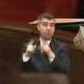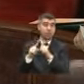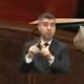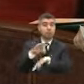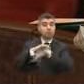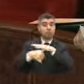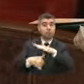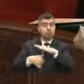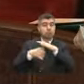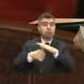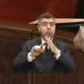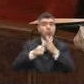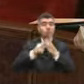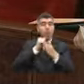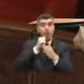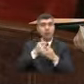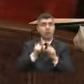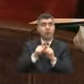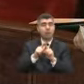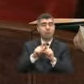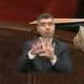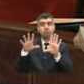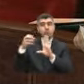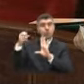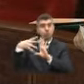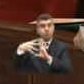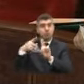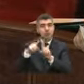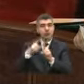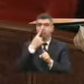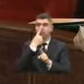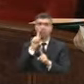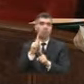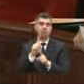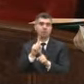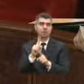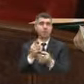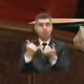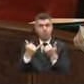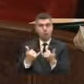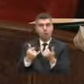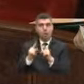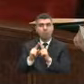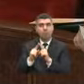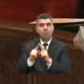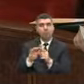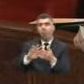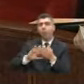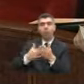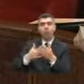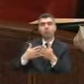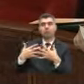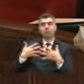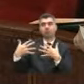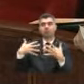ديال الأماكن باش يقترع عليهم الألواح الشمسية كانت تعتبر إهانة، ولكن الآن أصبحت موضة، الجميع الآن يتحول،